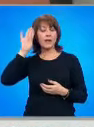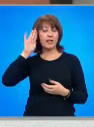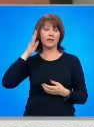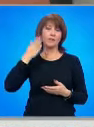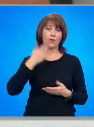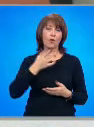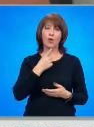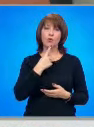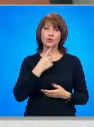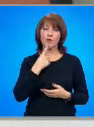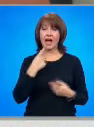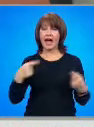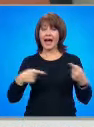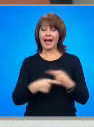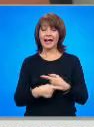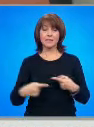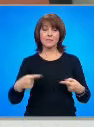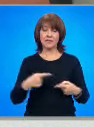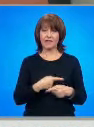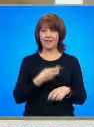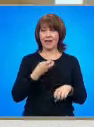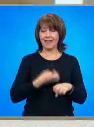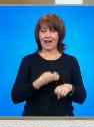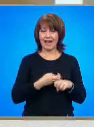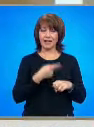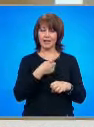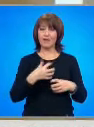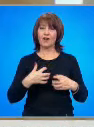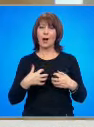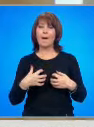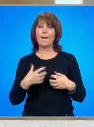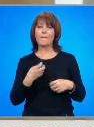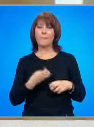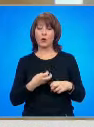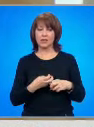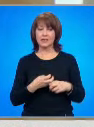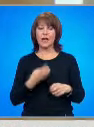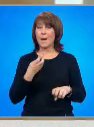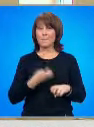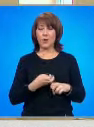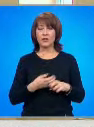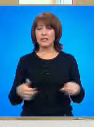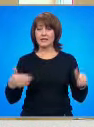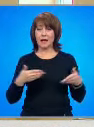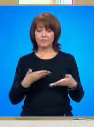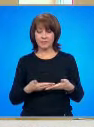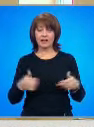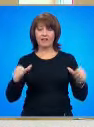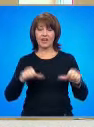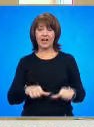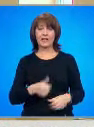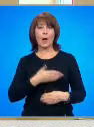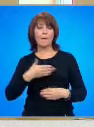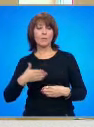прокуратурата. Разминаване и по отношение на медиците в лечебното заведение. Според Меджидиев, болницата е пред фалит, а през последната година